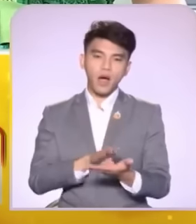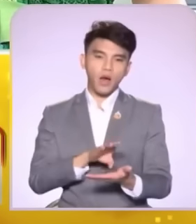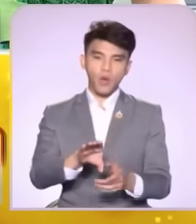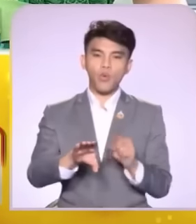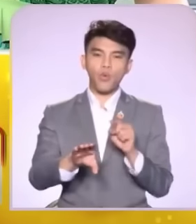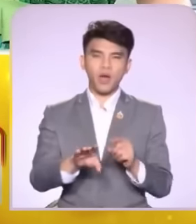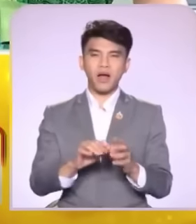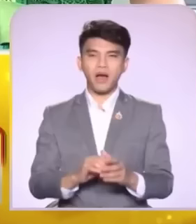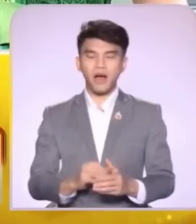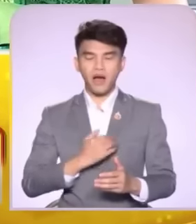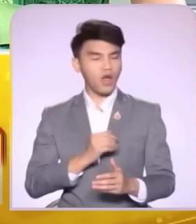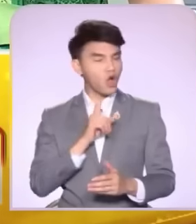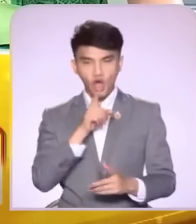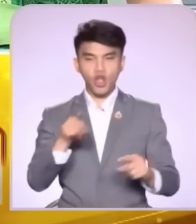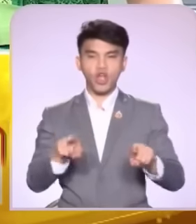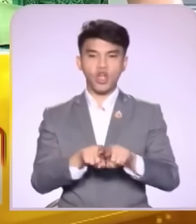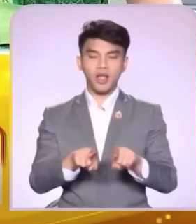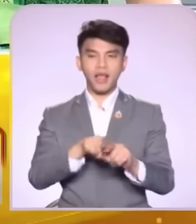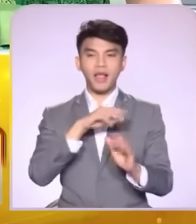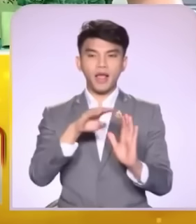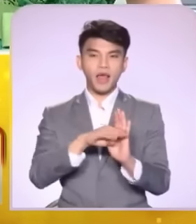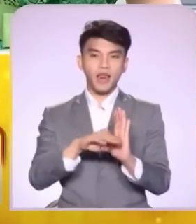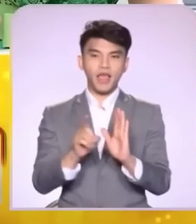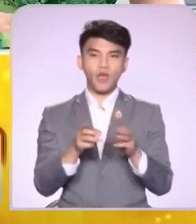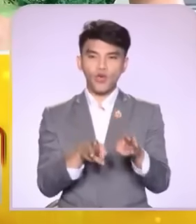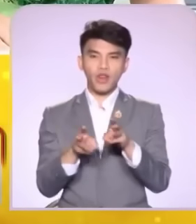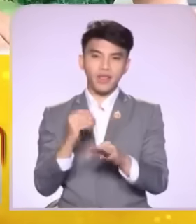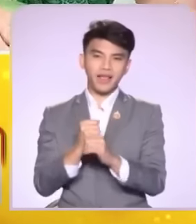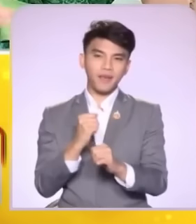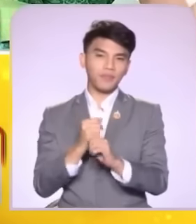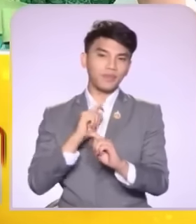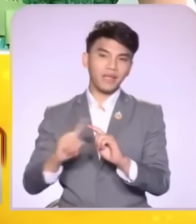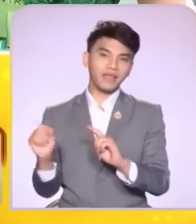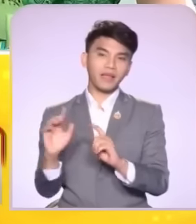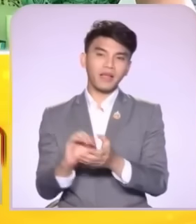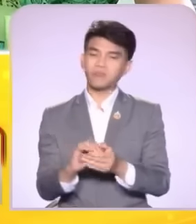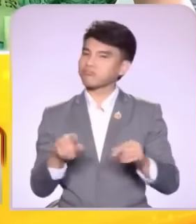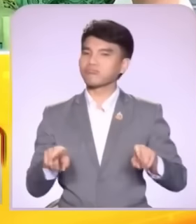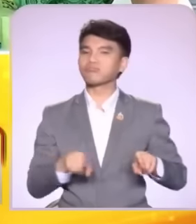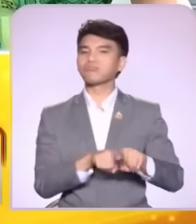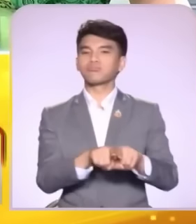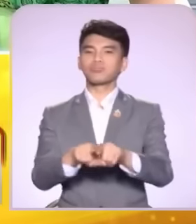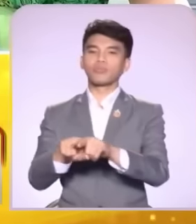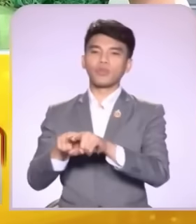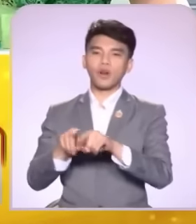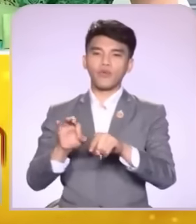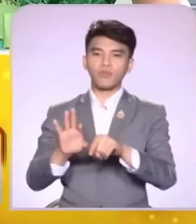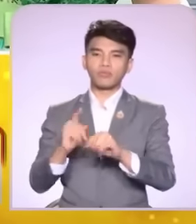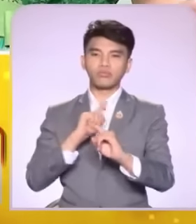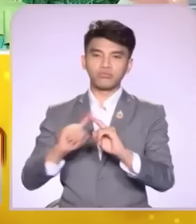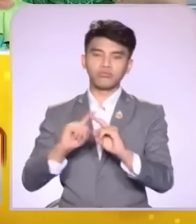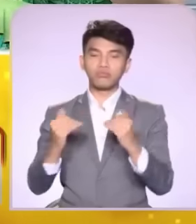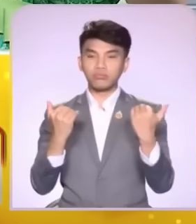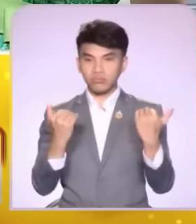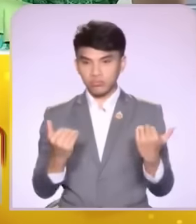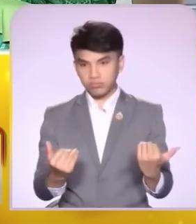แล้วปุ้มก็ถามเองเลยแล้วรายละเอียดเป็นยังไงวิธีการต่างๆเป็นยังไงเนี่ยเหมือนที่พี่ทินอ่านในเพจอีซอขยี้ข่าวต่างๆว่